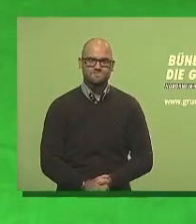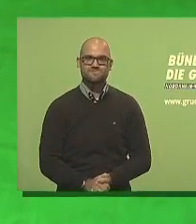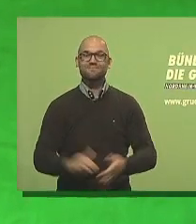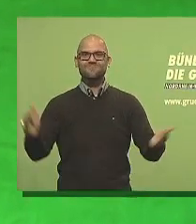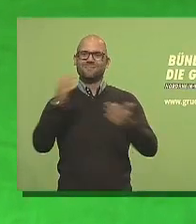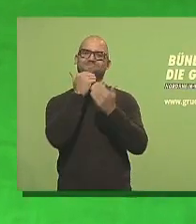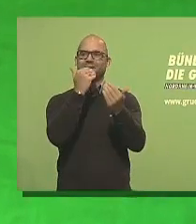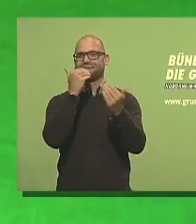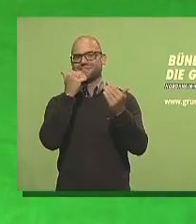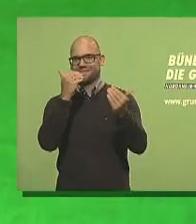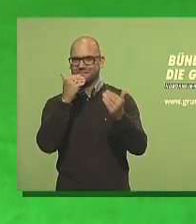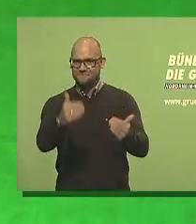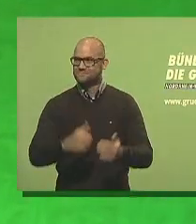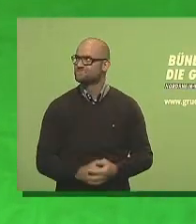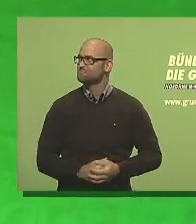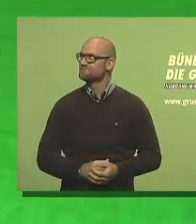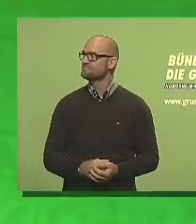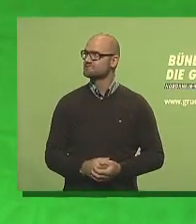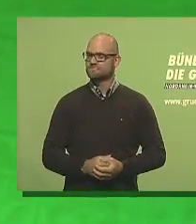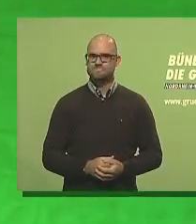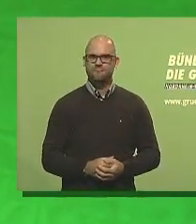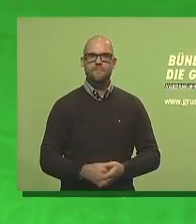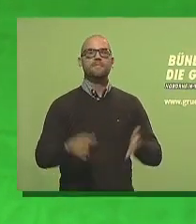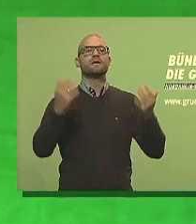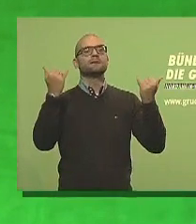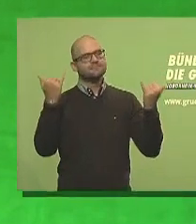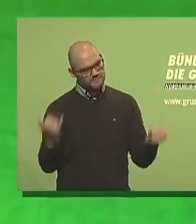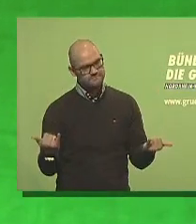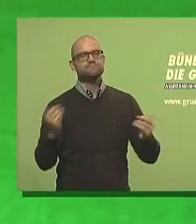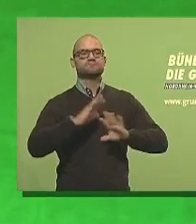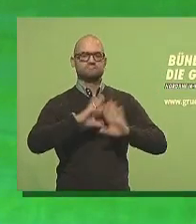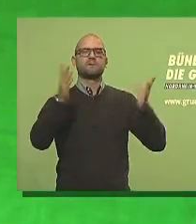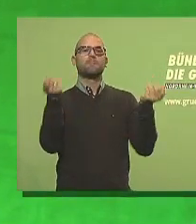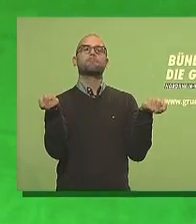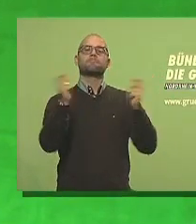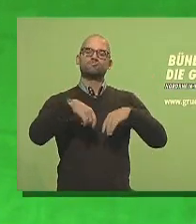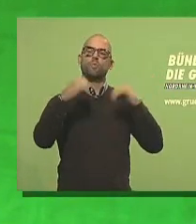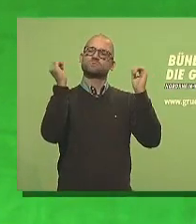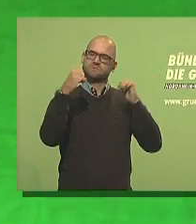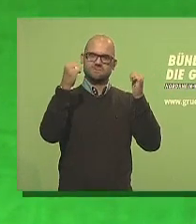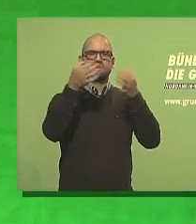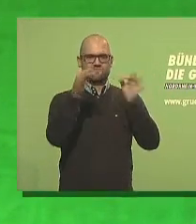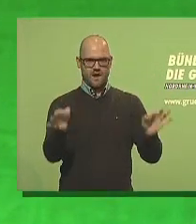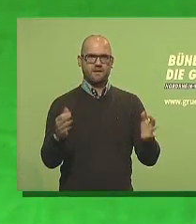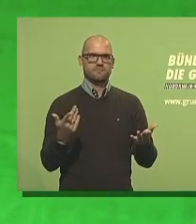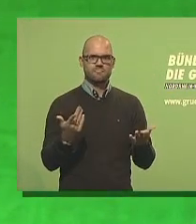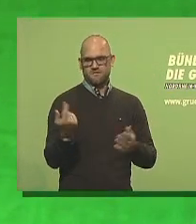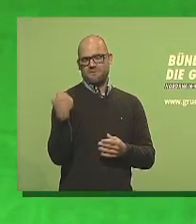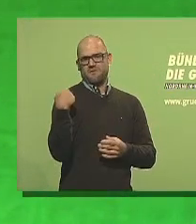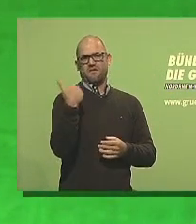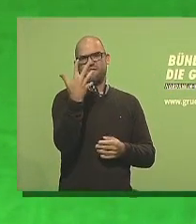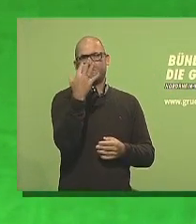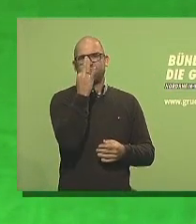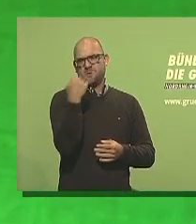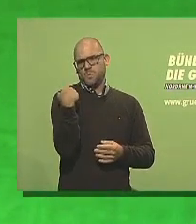Danke. Wir sind auch inzwischen beschlussfähig. Also vor etwa 5 Minuten waren wir bereits